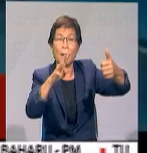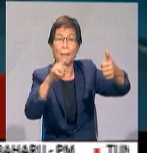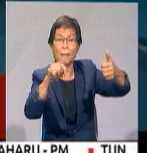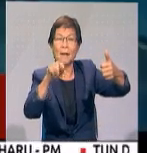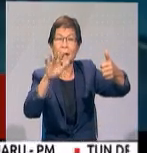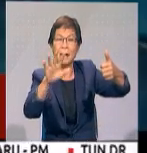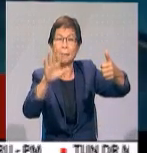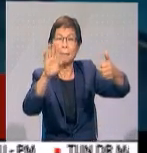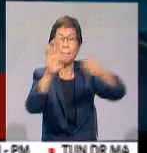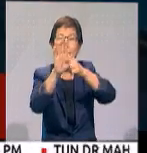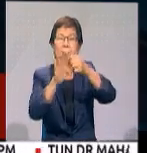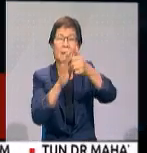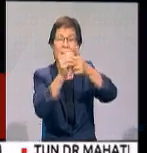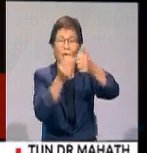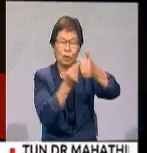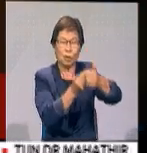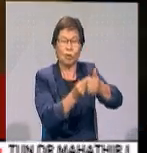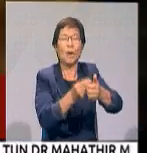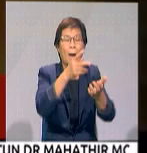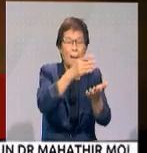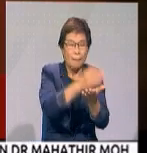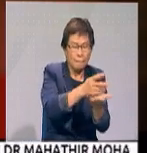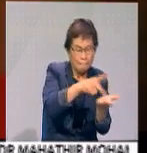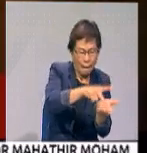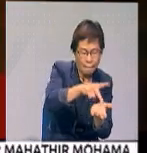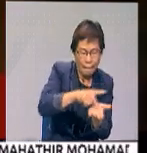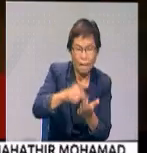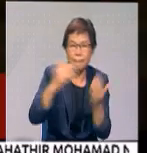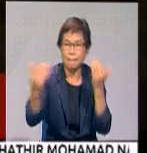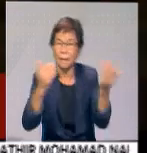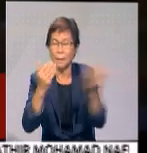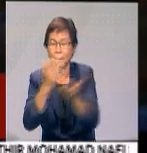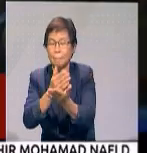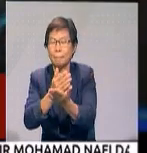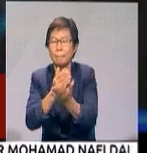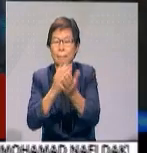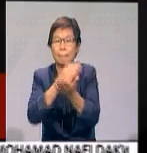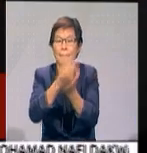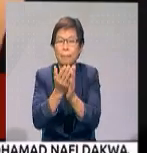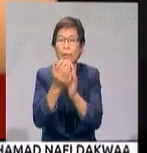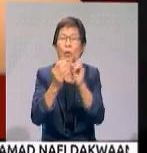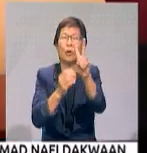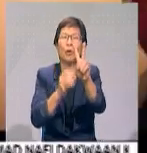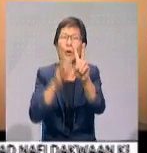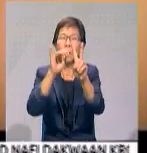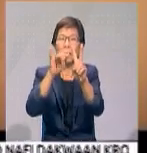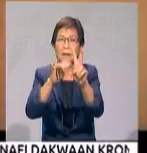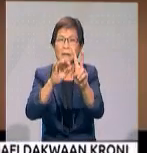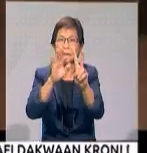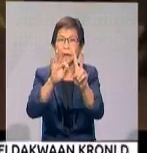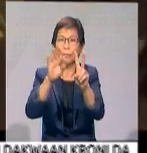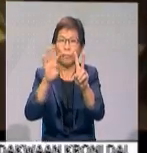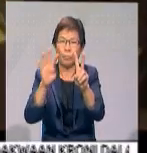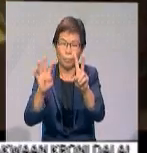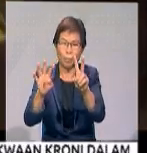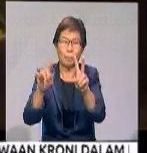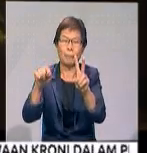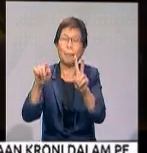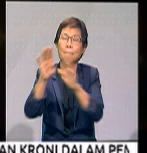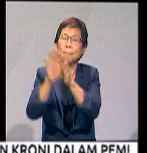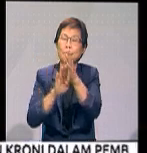RM314.5 bilion dalam perbelanjaan berbanding peruntukan kira-kira RM290.4 bilion